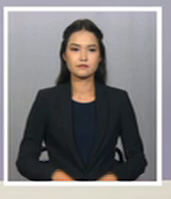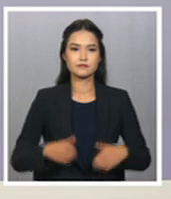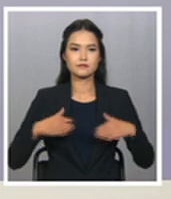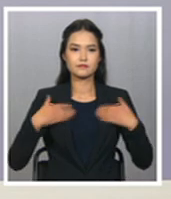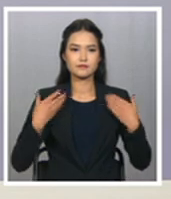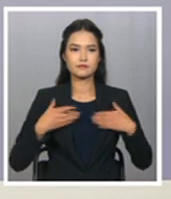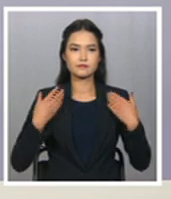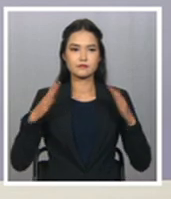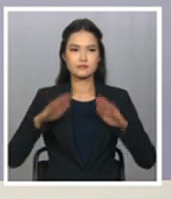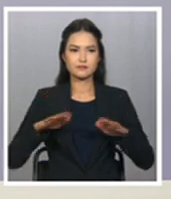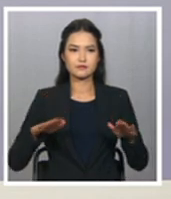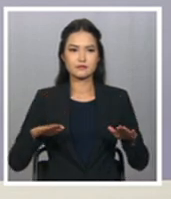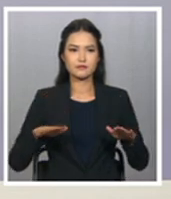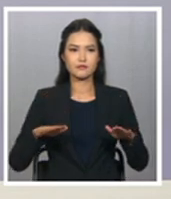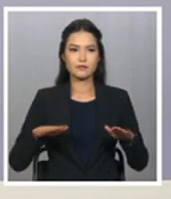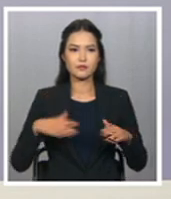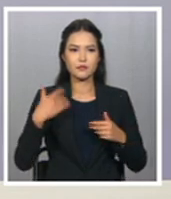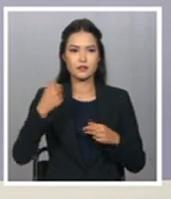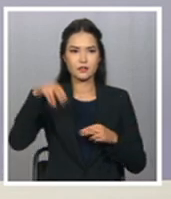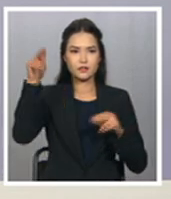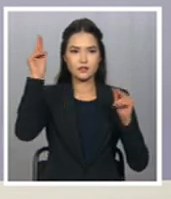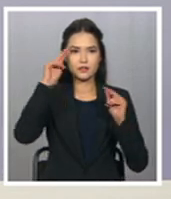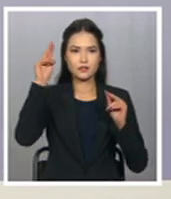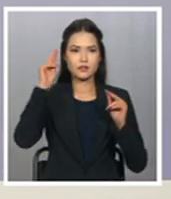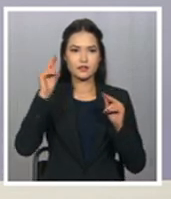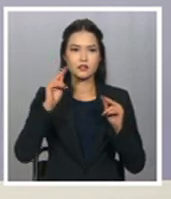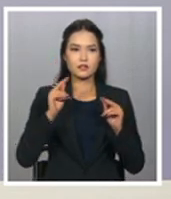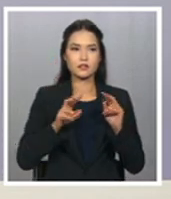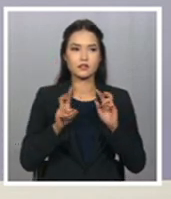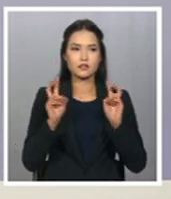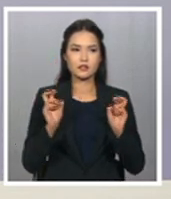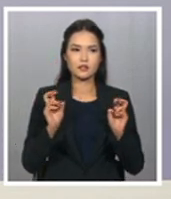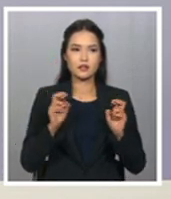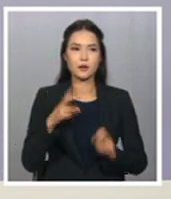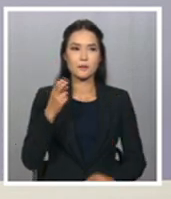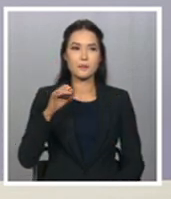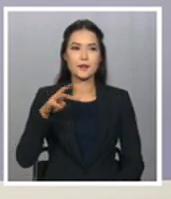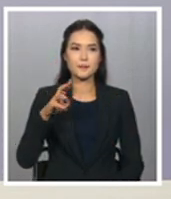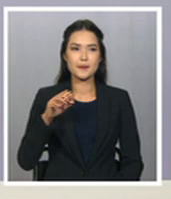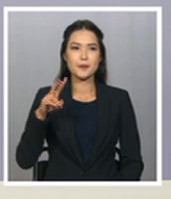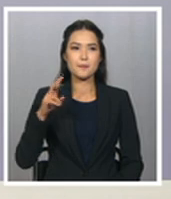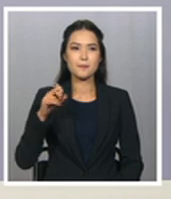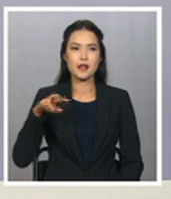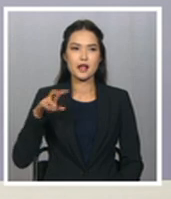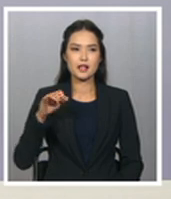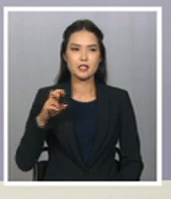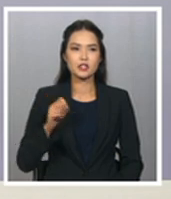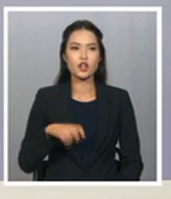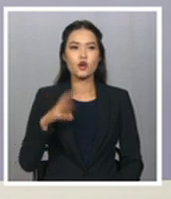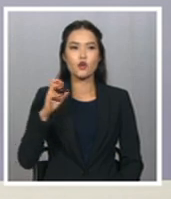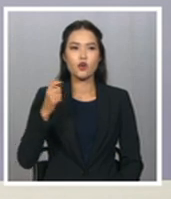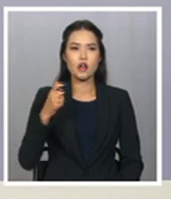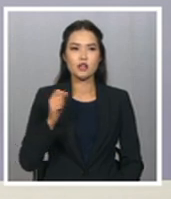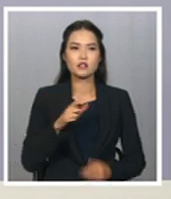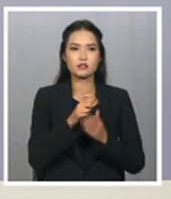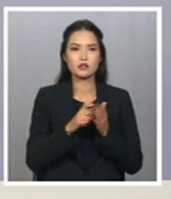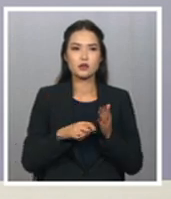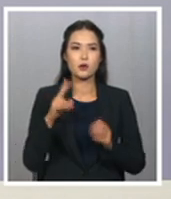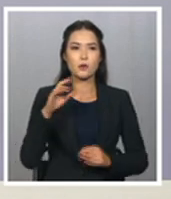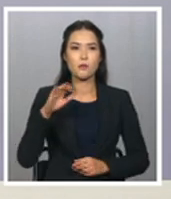Сәлеметсіңдер ме оқушылар? Бүгінгі сабағымыздың тақырыбы Бейімбет Майлиннің «Шығаның белгісі» повесі.